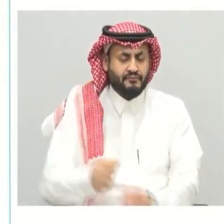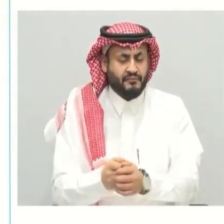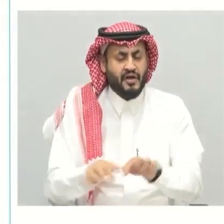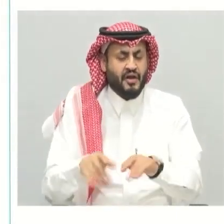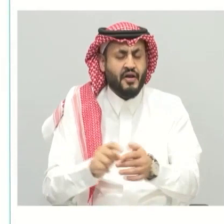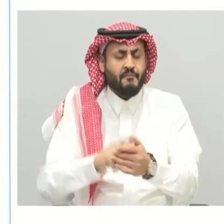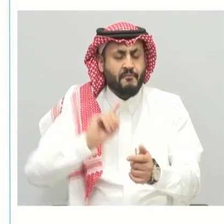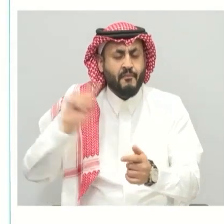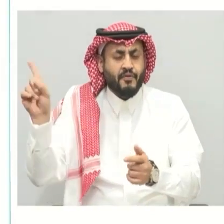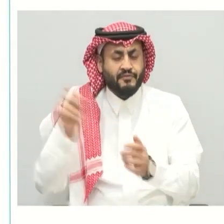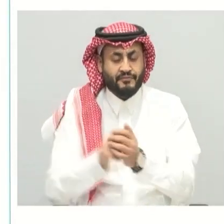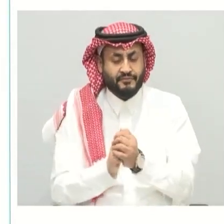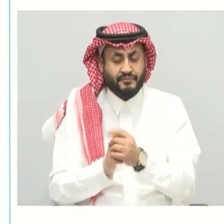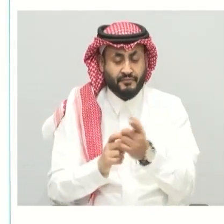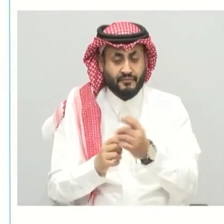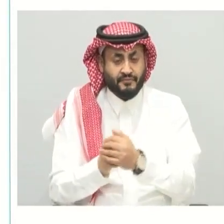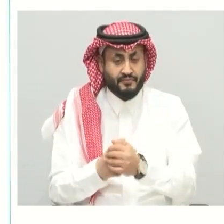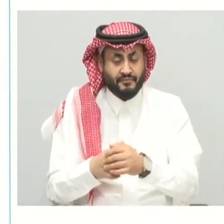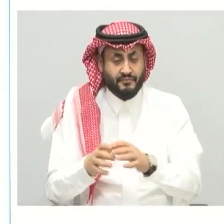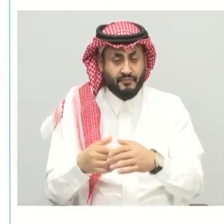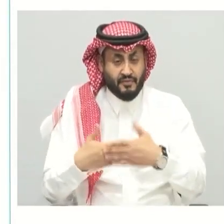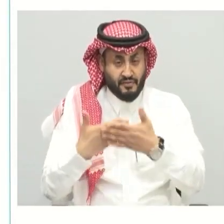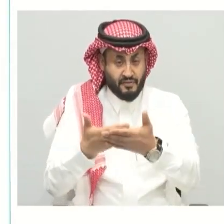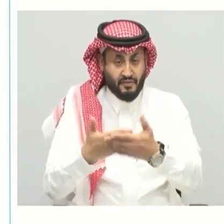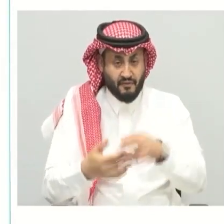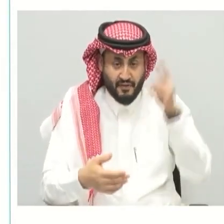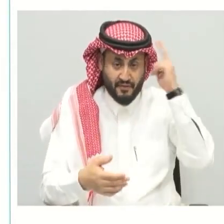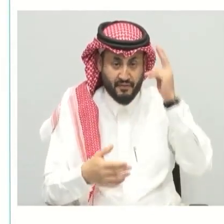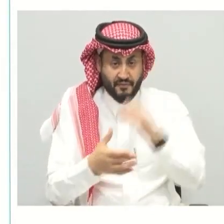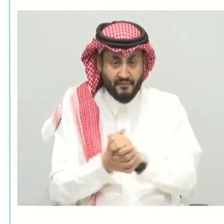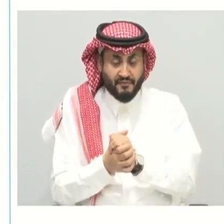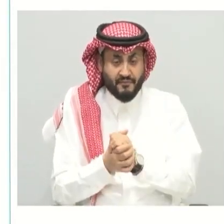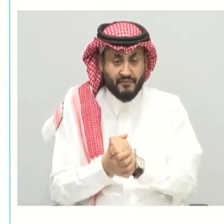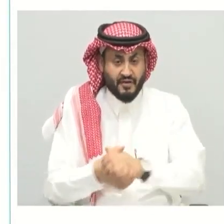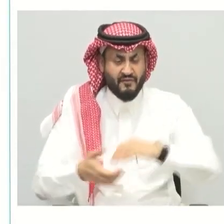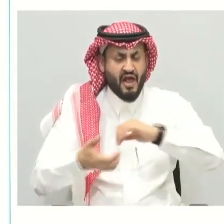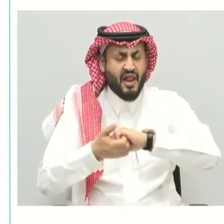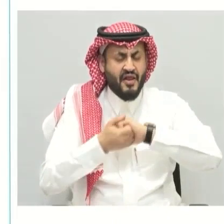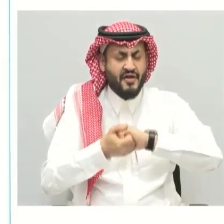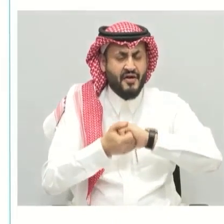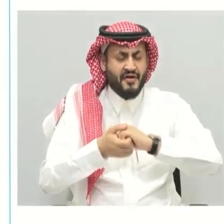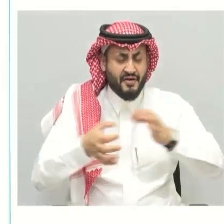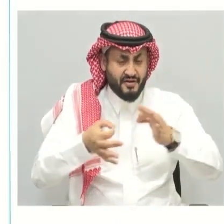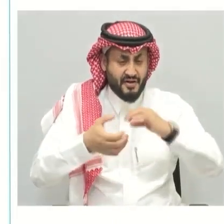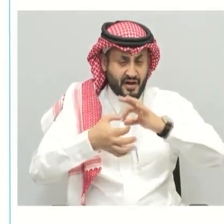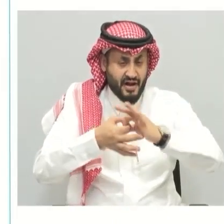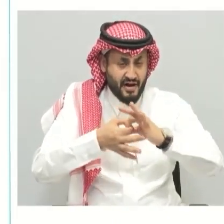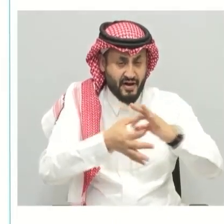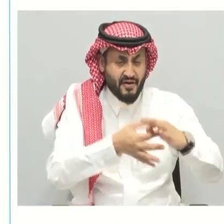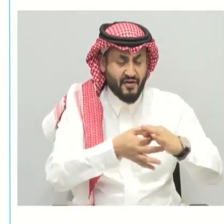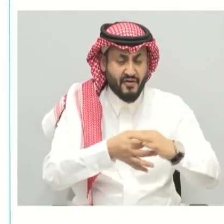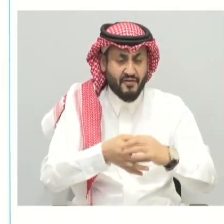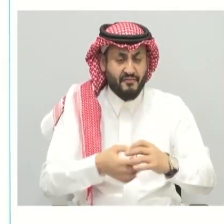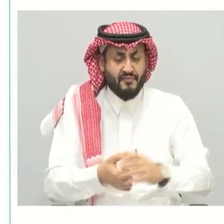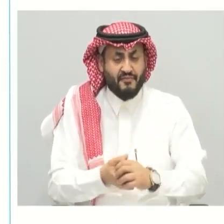منصه العمل عن بعد هيح المبادرات الوطنيه التي تساهم بهدف تجسير الفجوه بين اصحاب الاعمال والباحثين